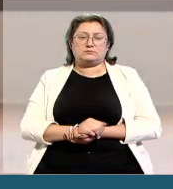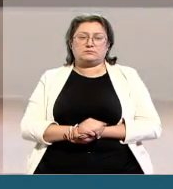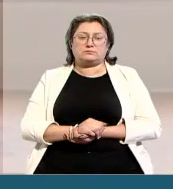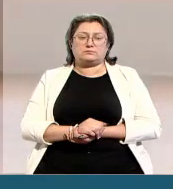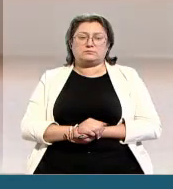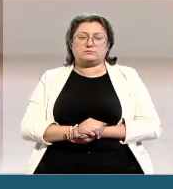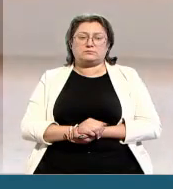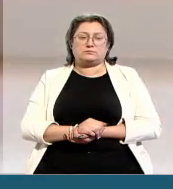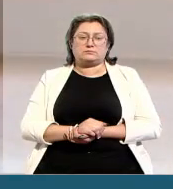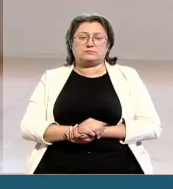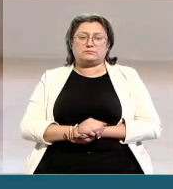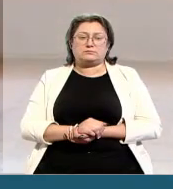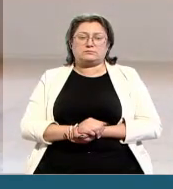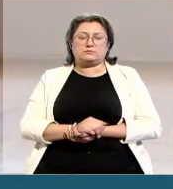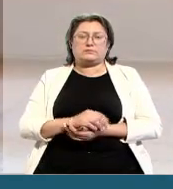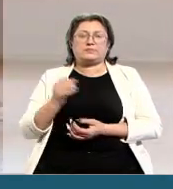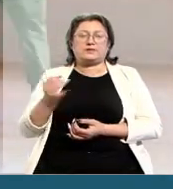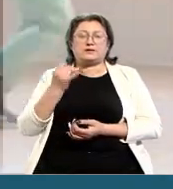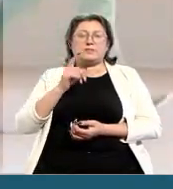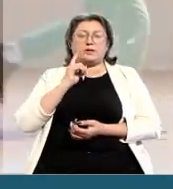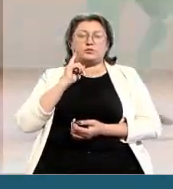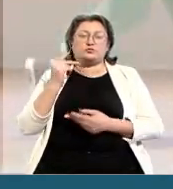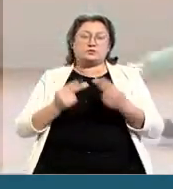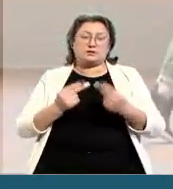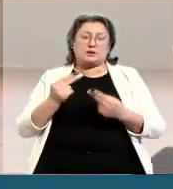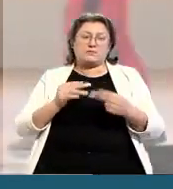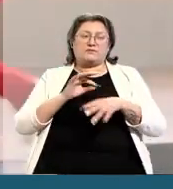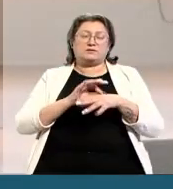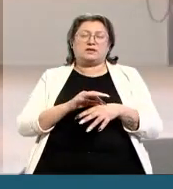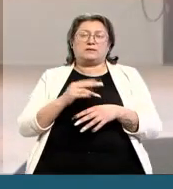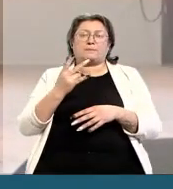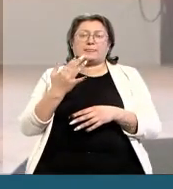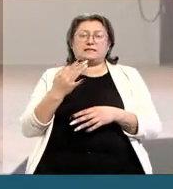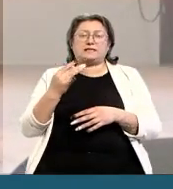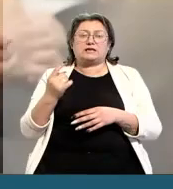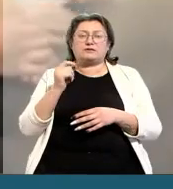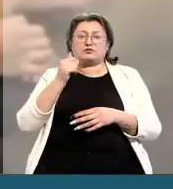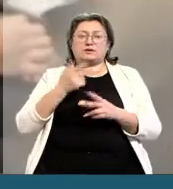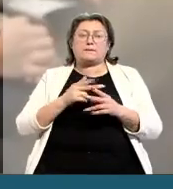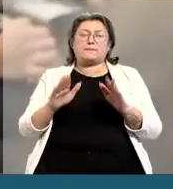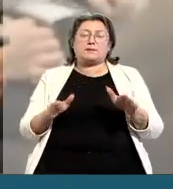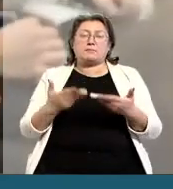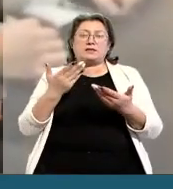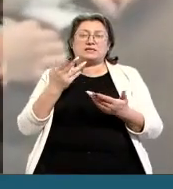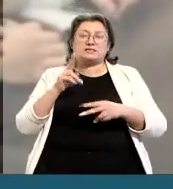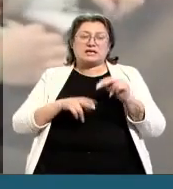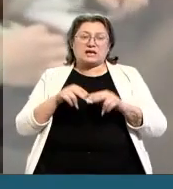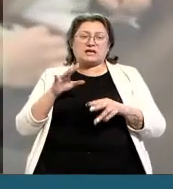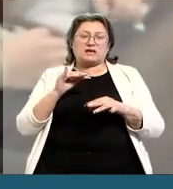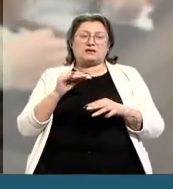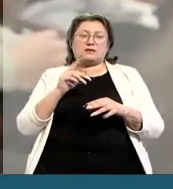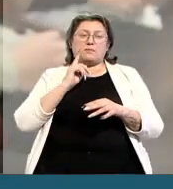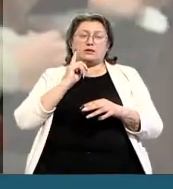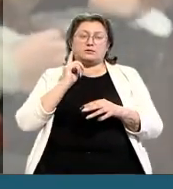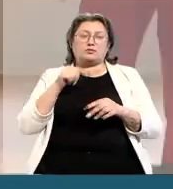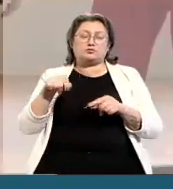Астарлы әзілдер арқылы ұшқыр ойдың сыналатын сайсын көруге келген көрерменнің қарасы қалың. Жылына бірнеше рет өткізілетін жайдарлы жастар